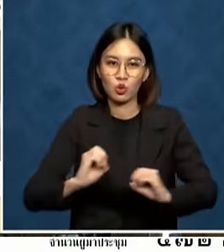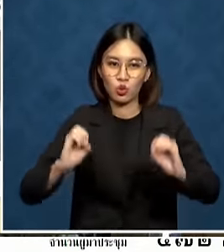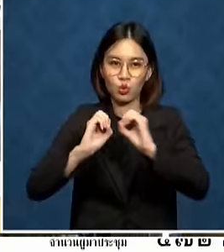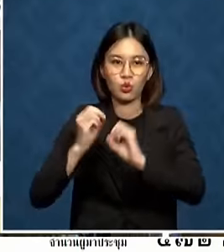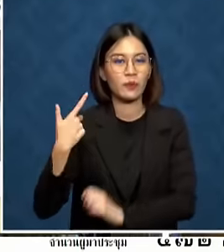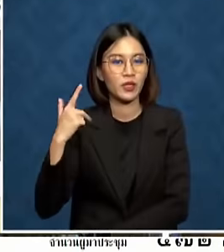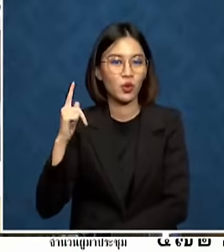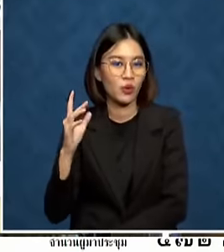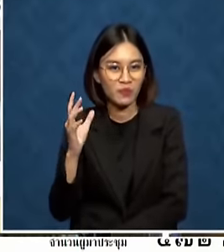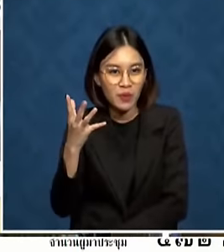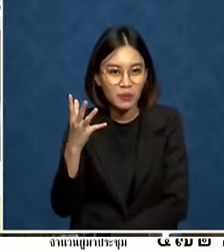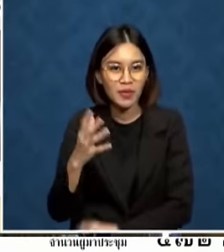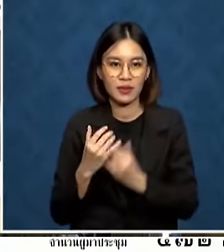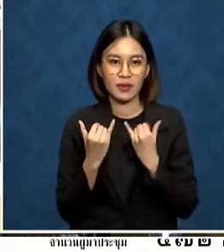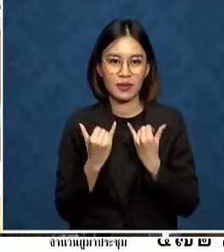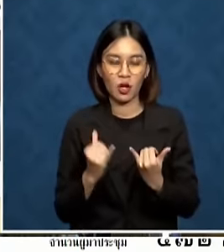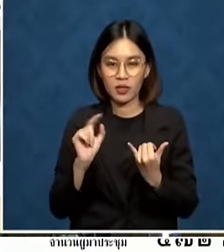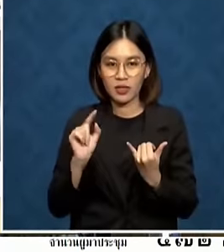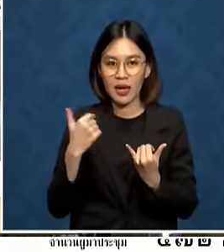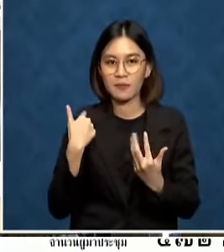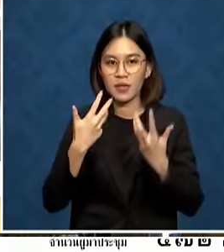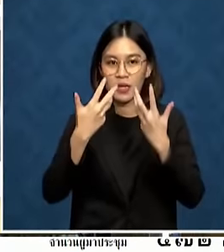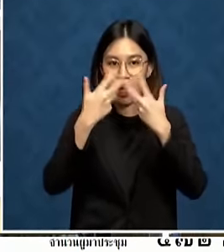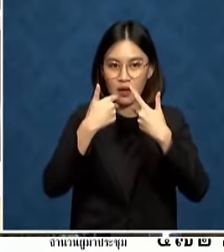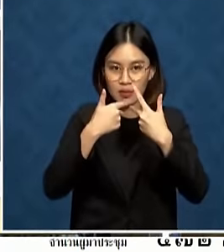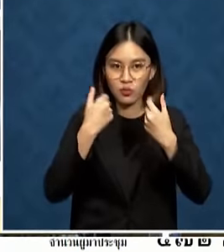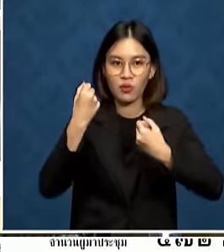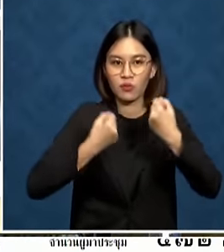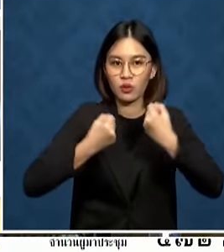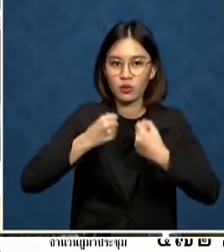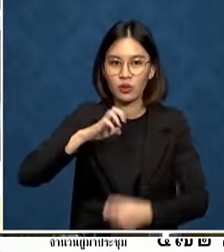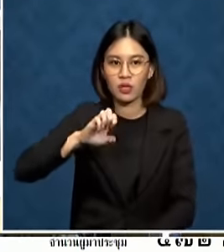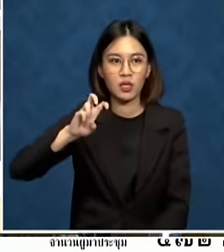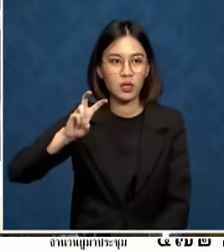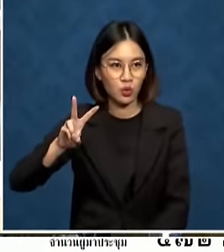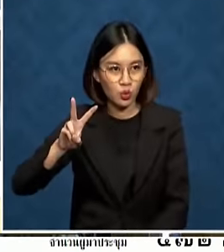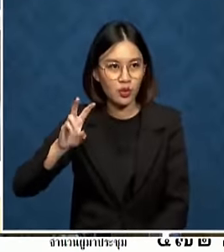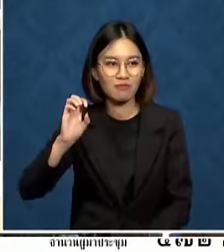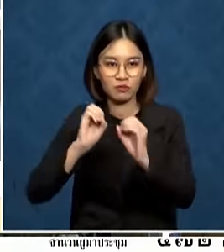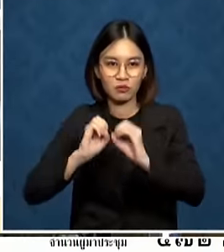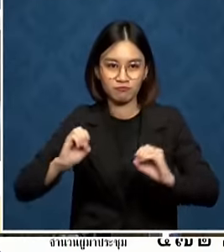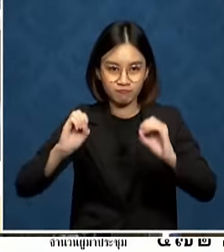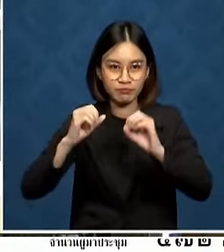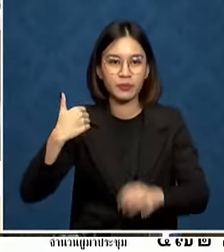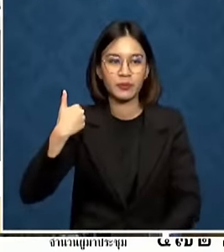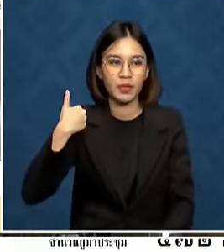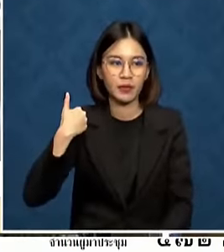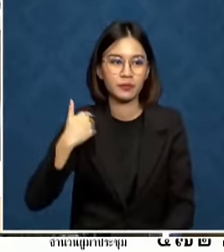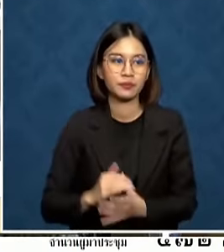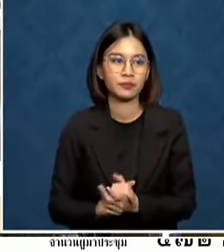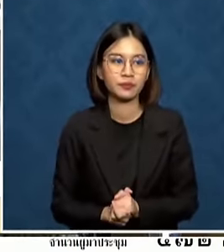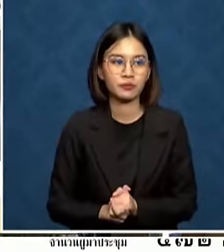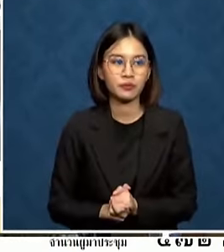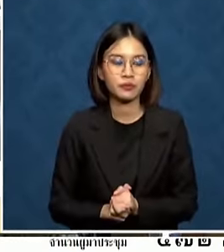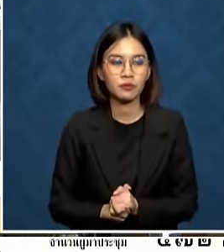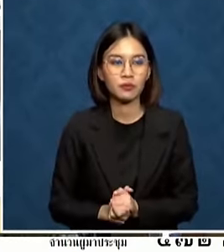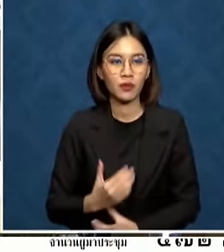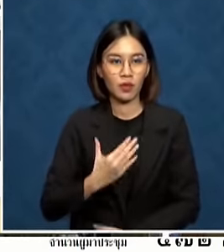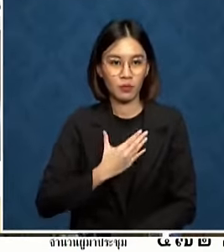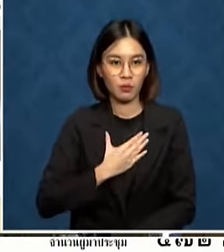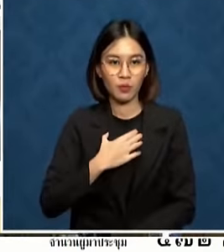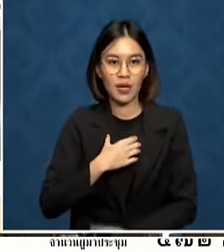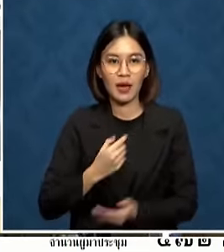ใหม่คราวนี้เราจะมีอุตสาหกรรมยานยนต์ EVศูนย์เหรียญไปด้วยด้วยดังนั้นสิ่งที่ผม